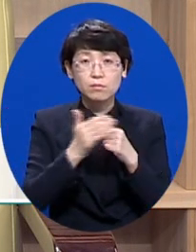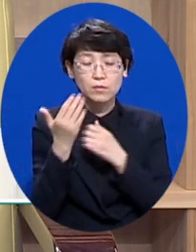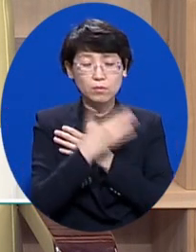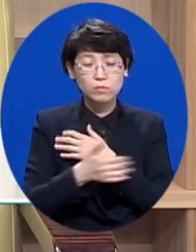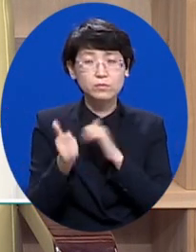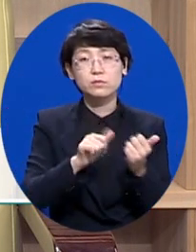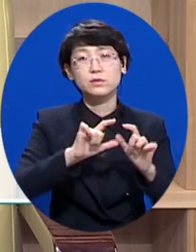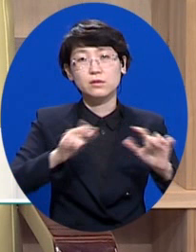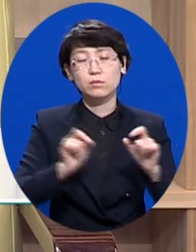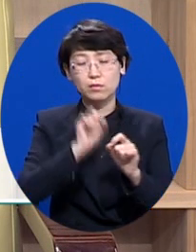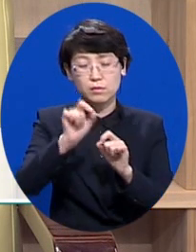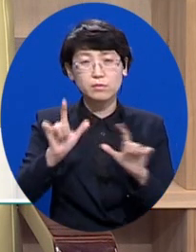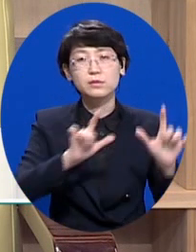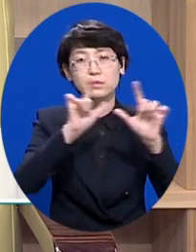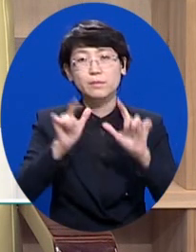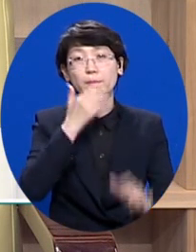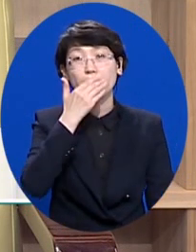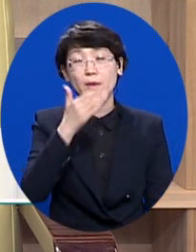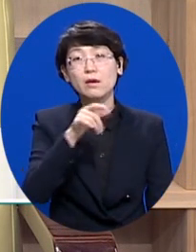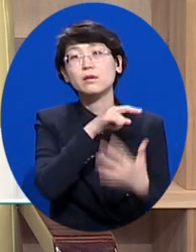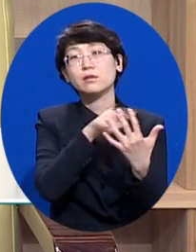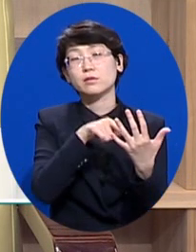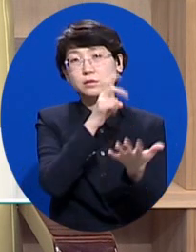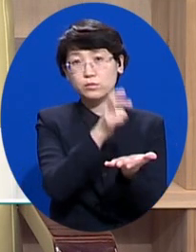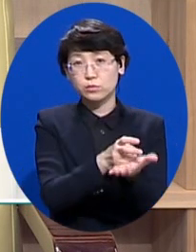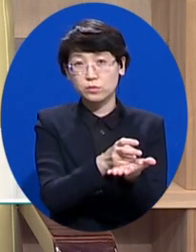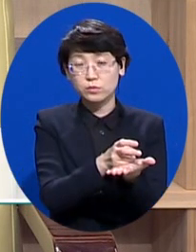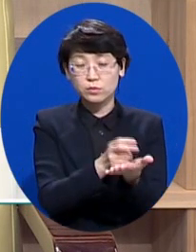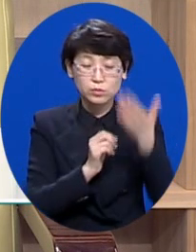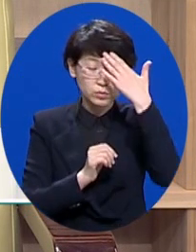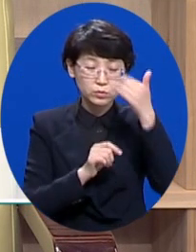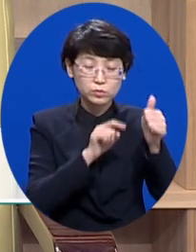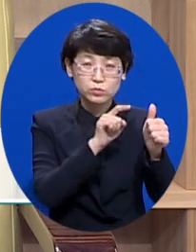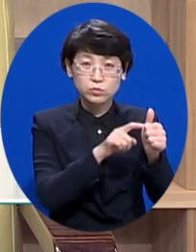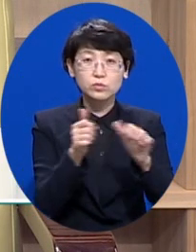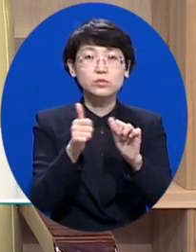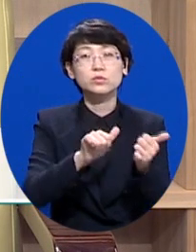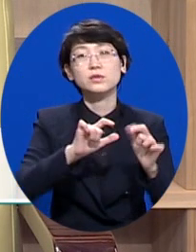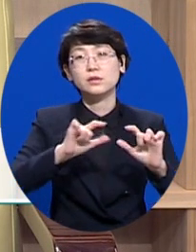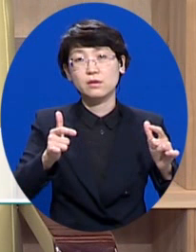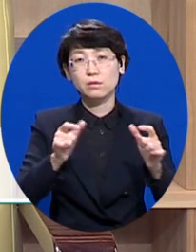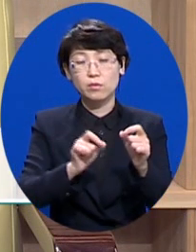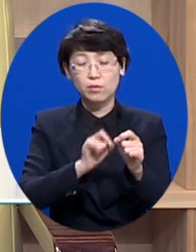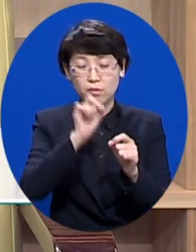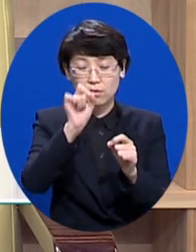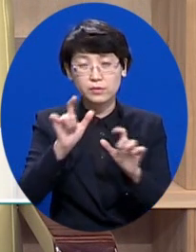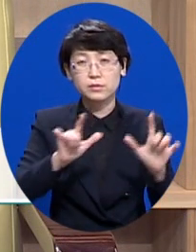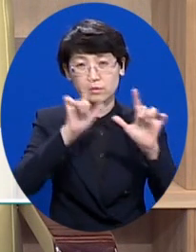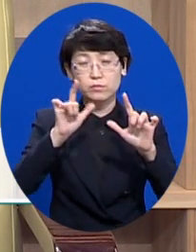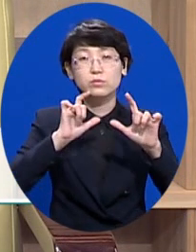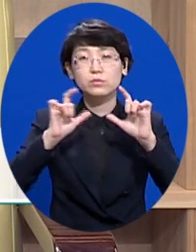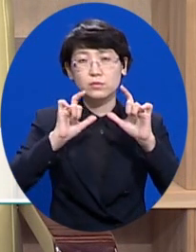않고 영생한다는 교리입니다. 당연히 교주 이만희도 육체가 죽지 않고 영생한다고 주장하는 거죠. 근데